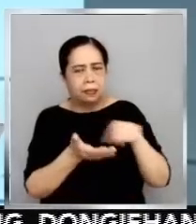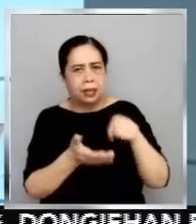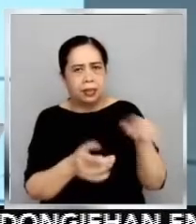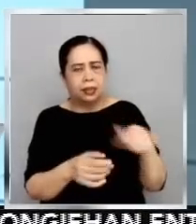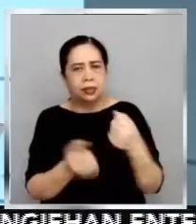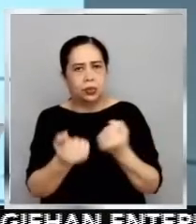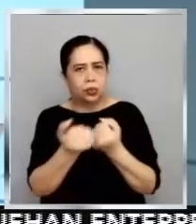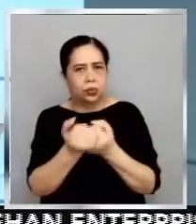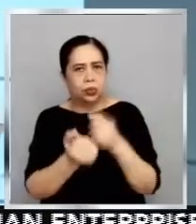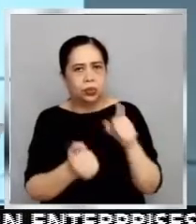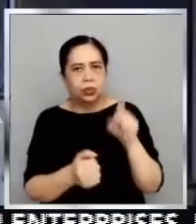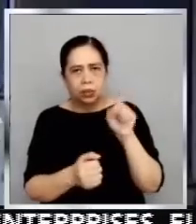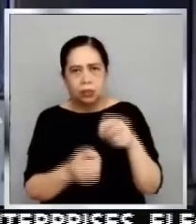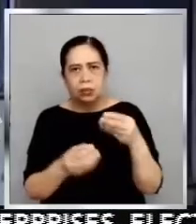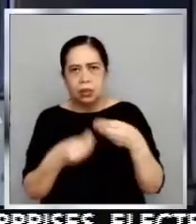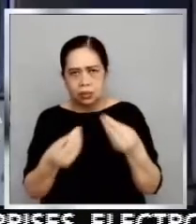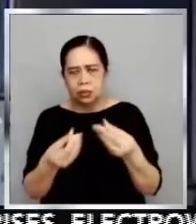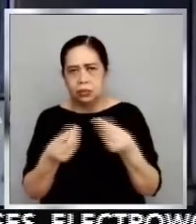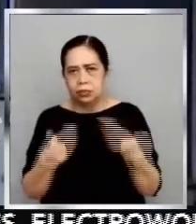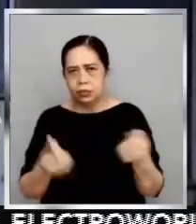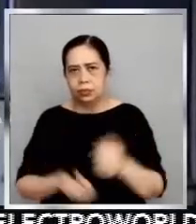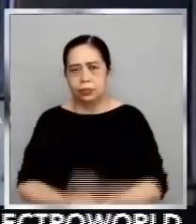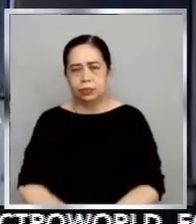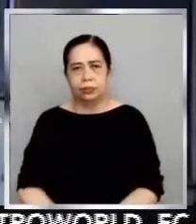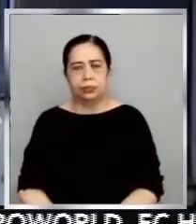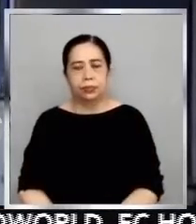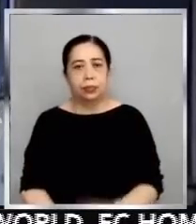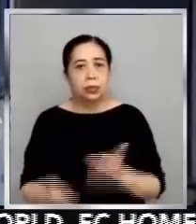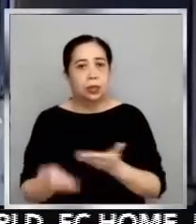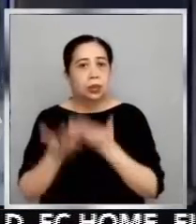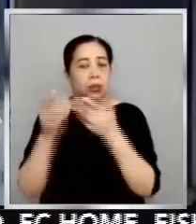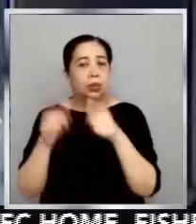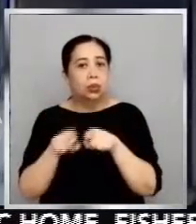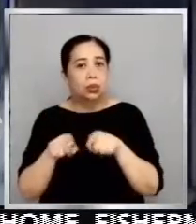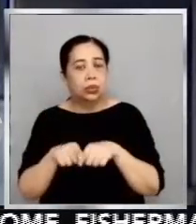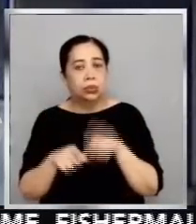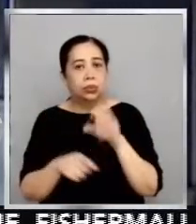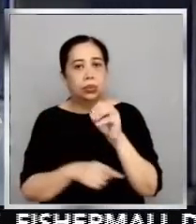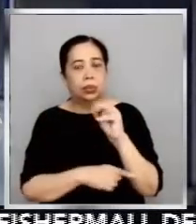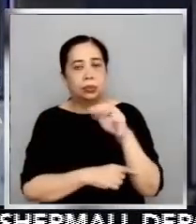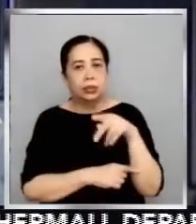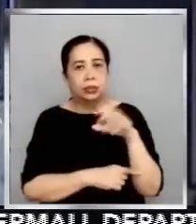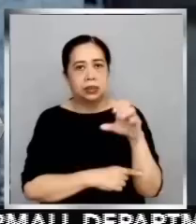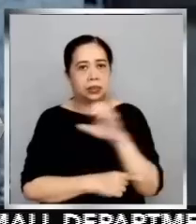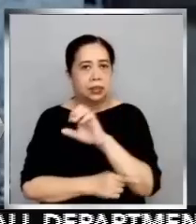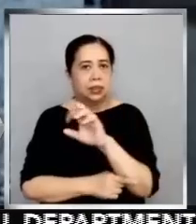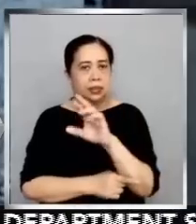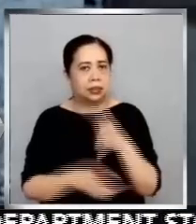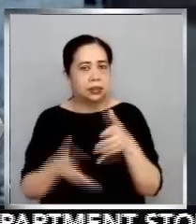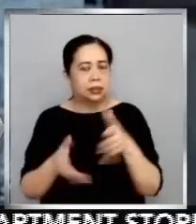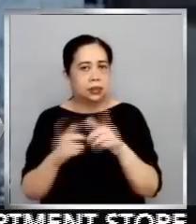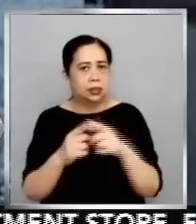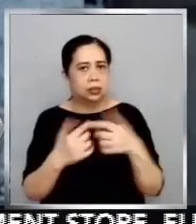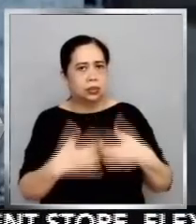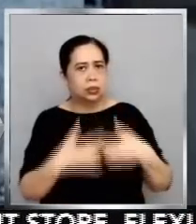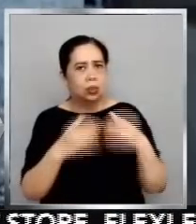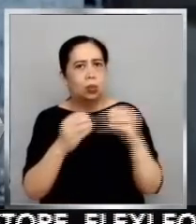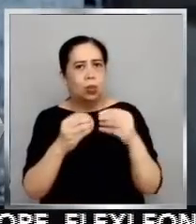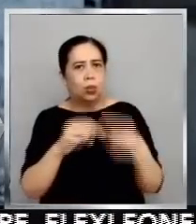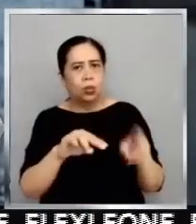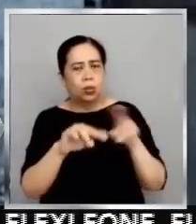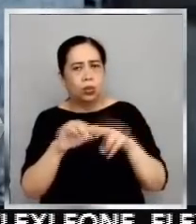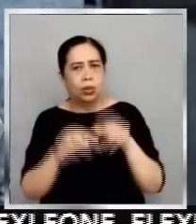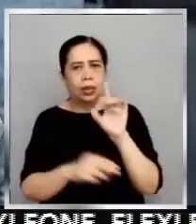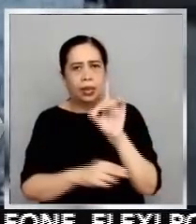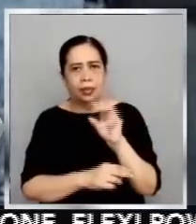na sana raw ay maresolba na. Nagpetisyon din ng OMCPC sa ERC para payagang mag-generate pa ng karagdagang 8 megawatts